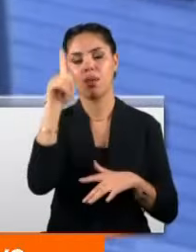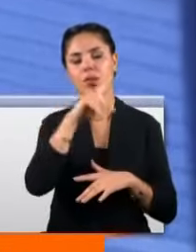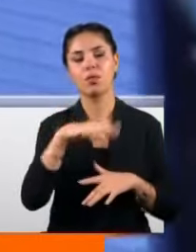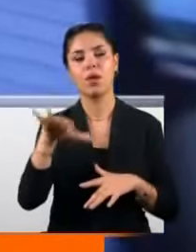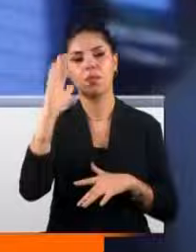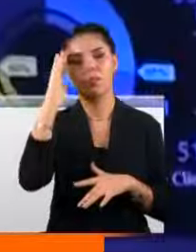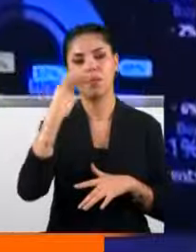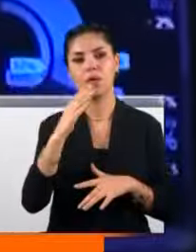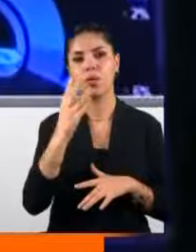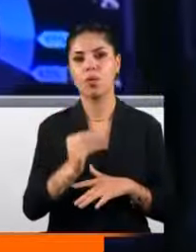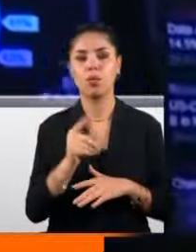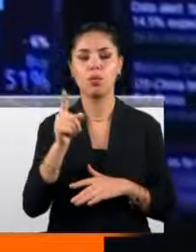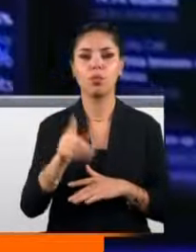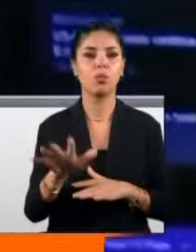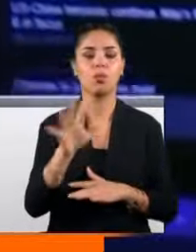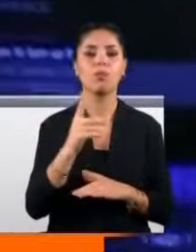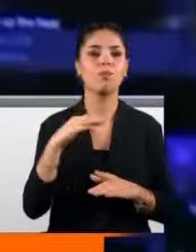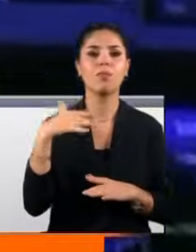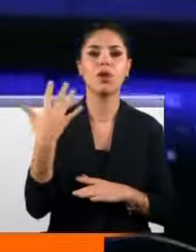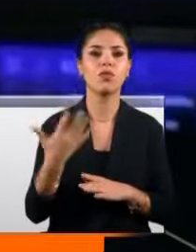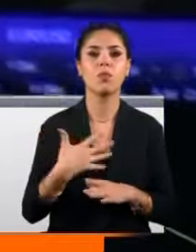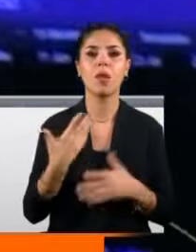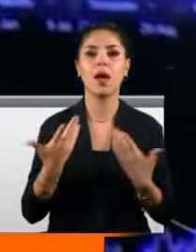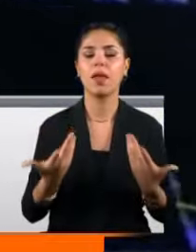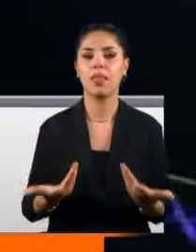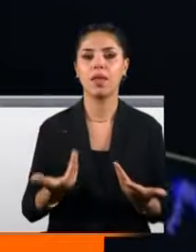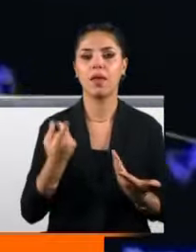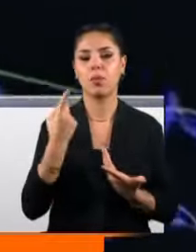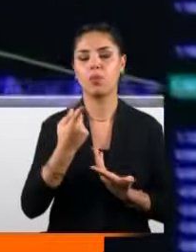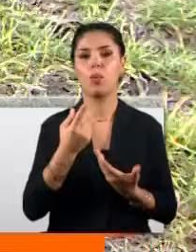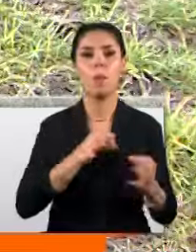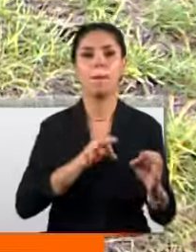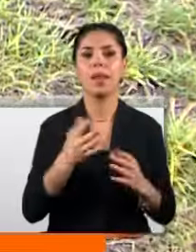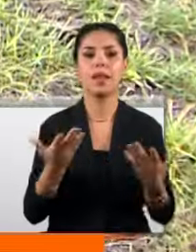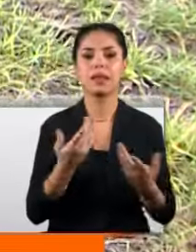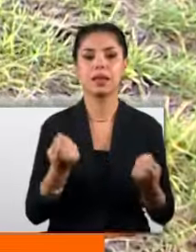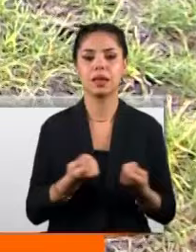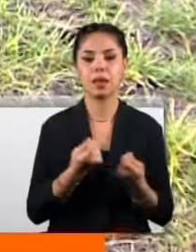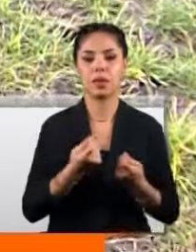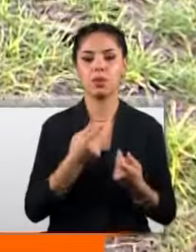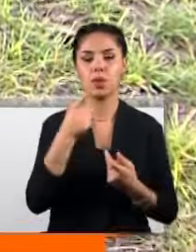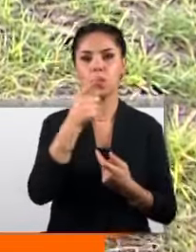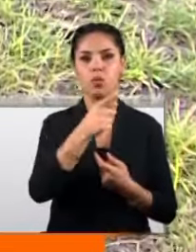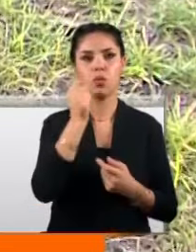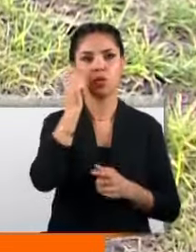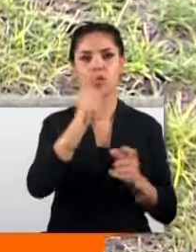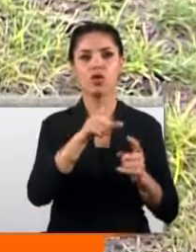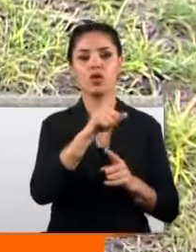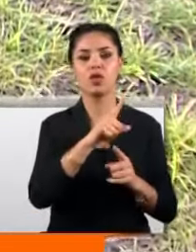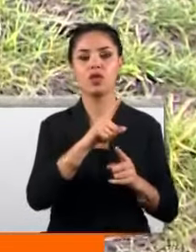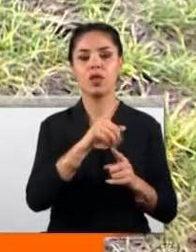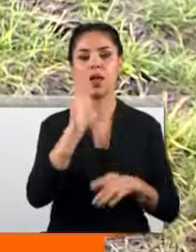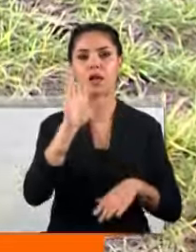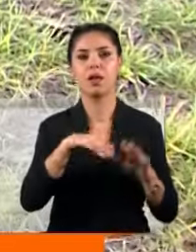sürükleniyor. Ve bu noktada akla gelen bir diğer soru. Kirli tezgah nasıl işliyor? Bahisçilerin en önemli argümanı